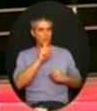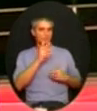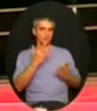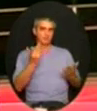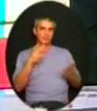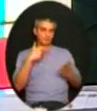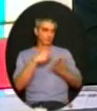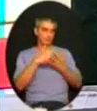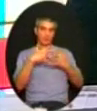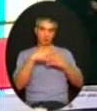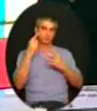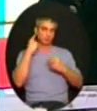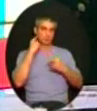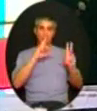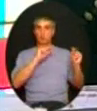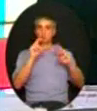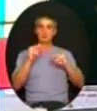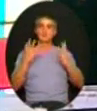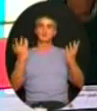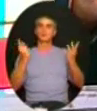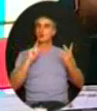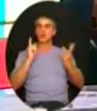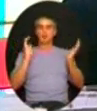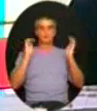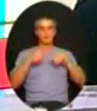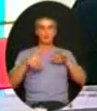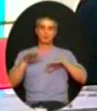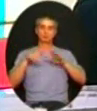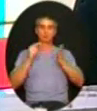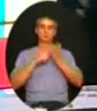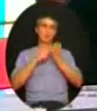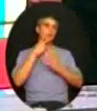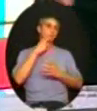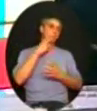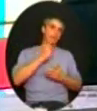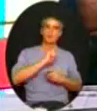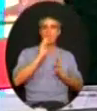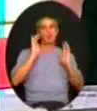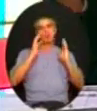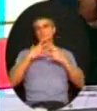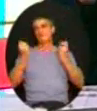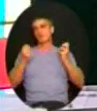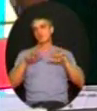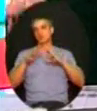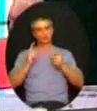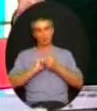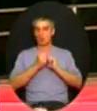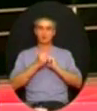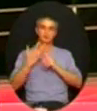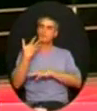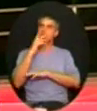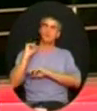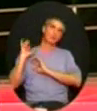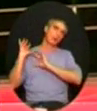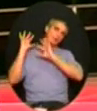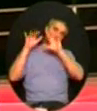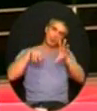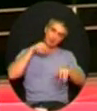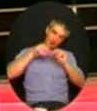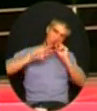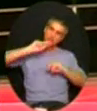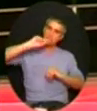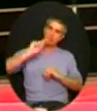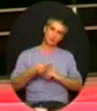זה בקואליציה, היא שומעת אותם קולות. כלומר, לא מפילים ראש ממשלה בגלל סיגרים, לא מפרקים ממשלה, לא גוררים מדינה שלמה לעוד